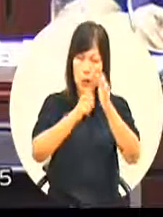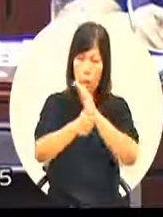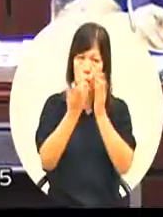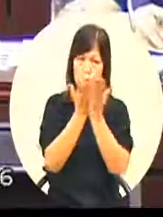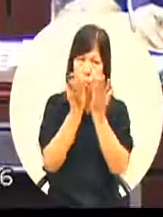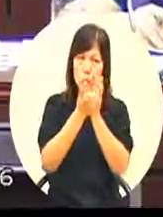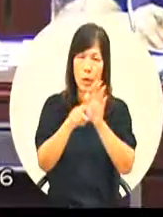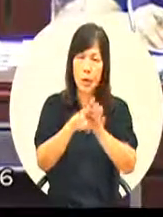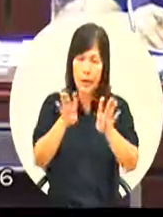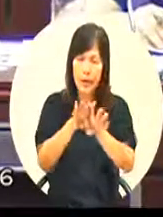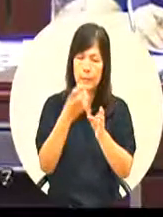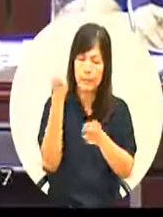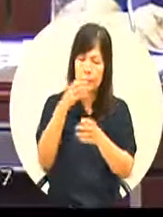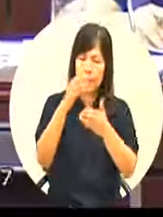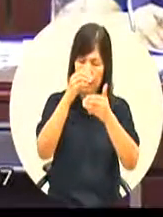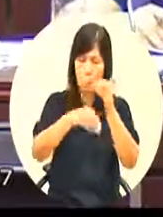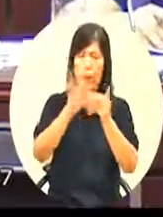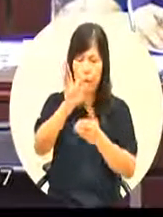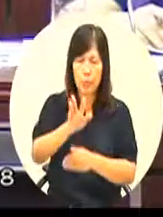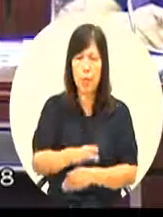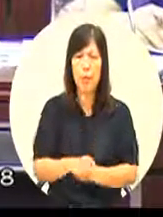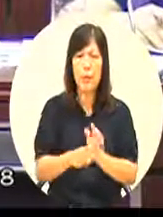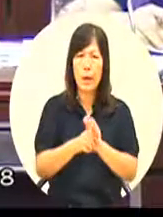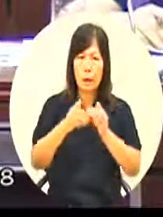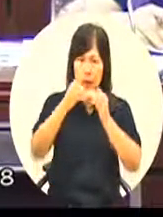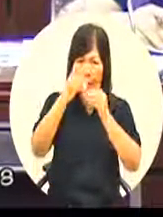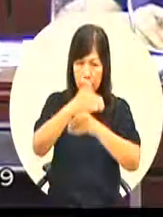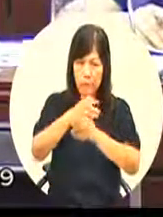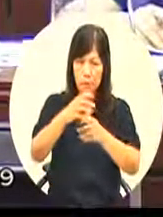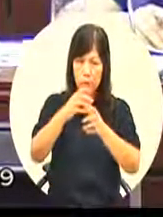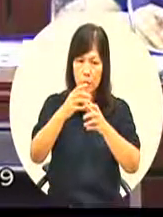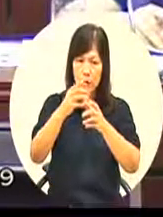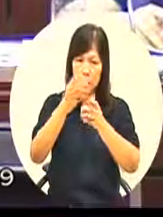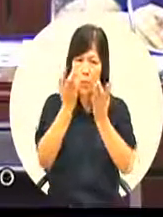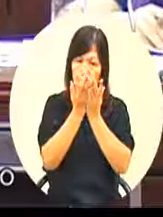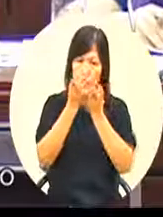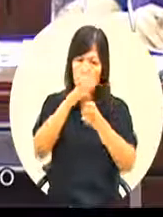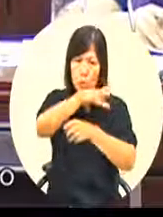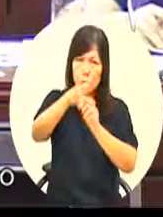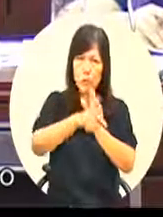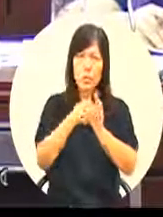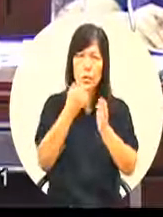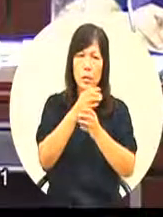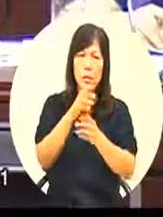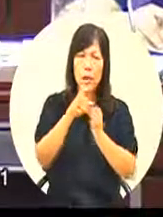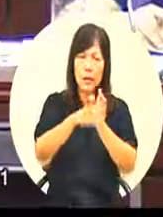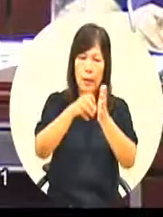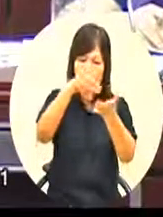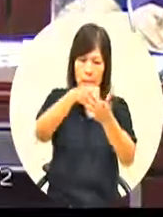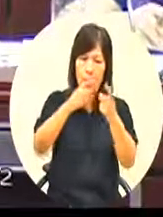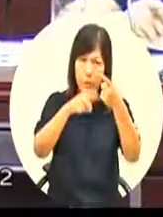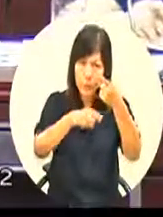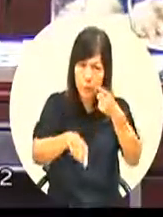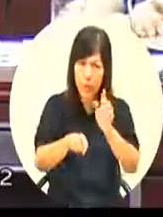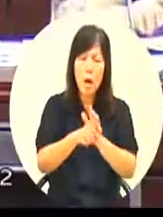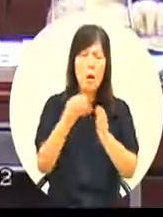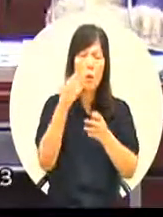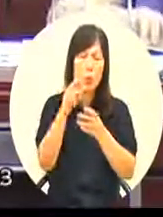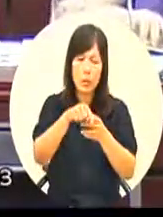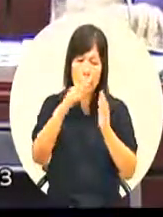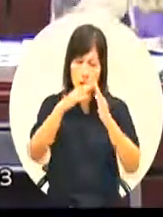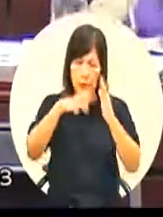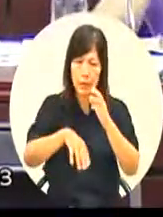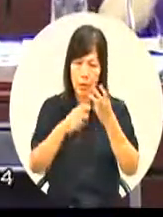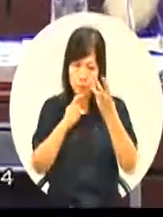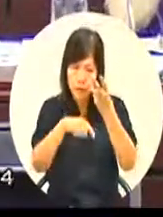就采用新的方案哦，就是我们不限制学区，但是限报一元。但是如果家里有几个三个子女